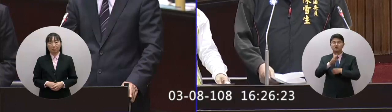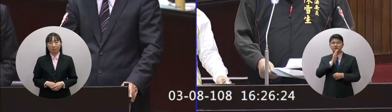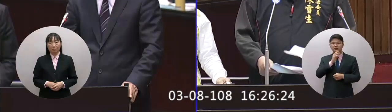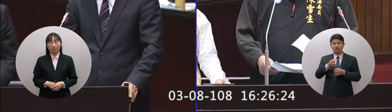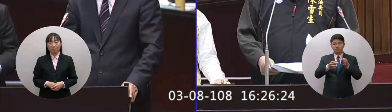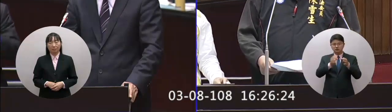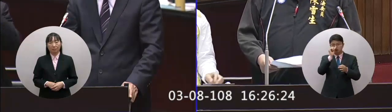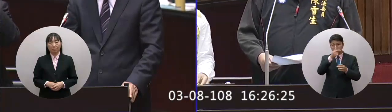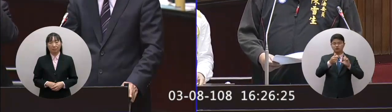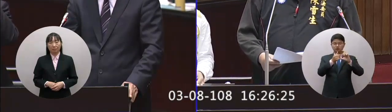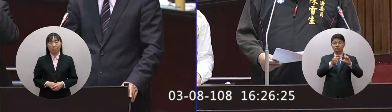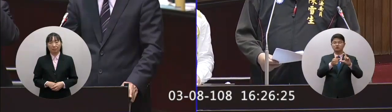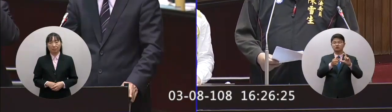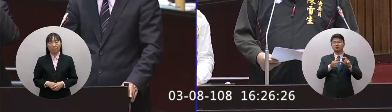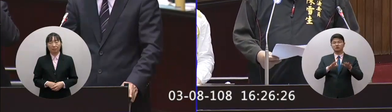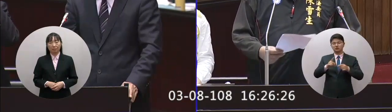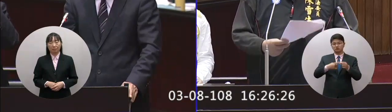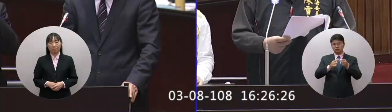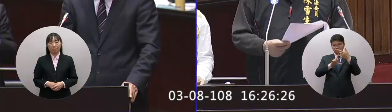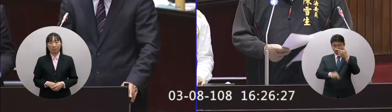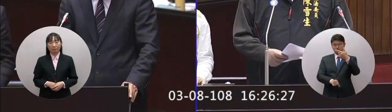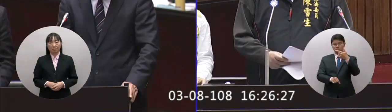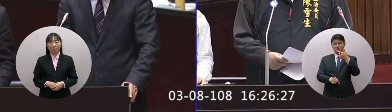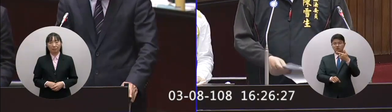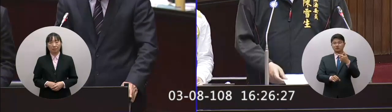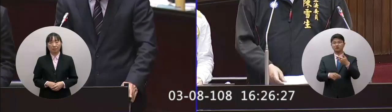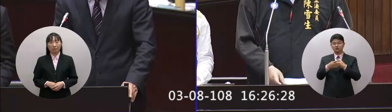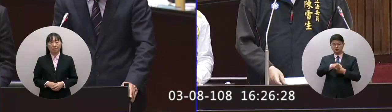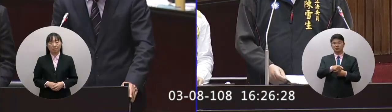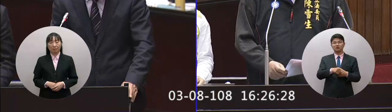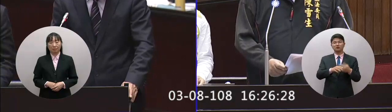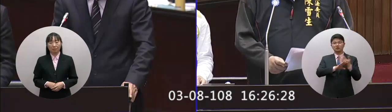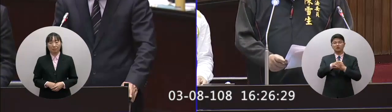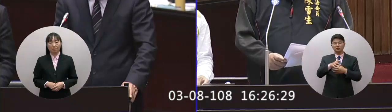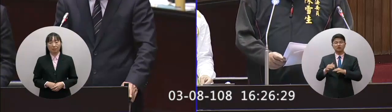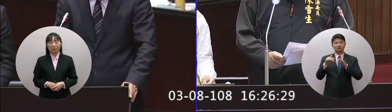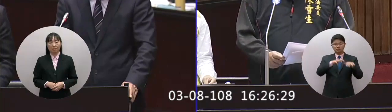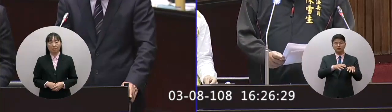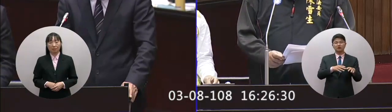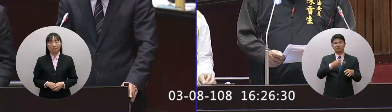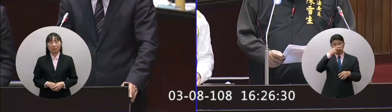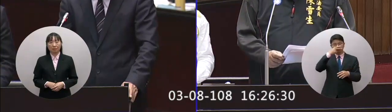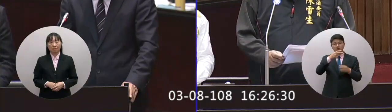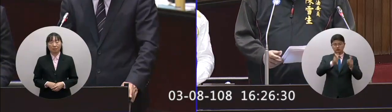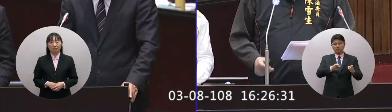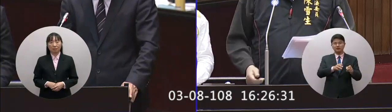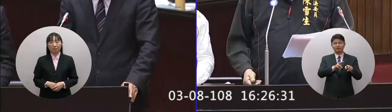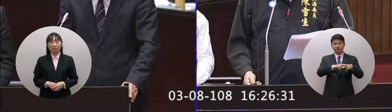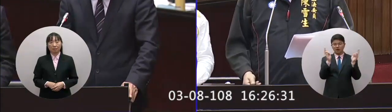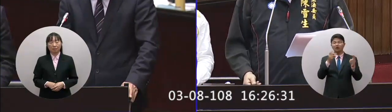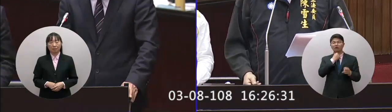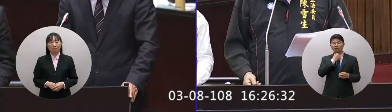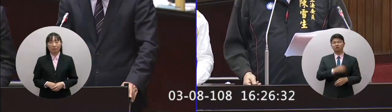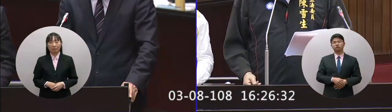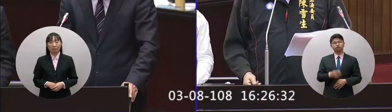特区了哈，它在今年的六月份呢、啊，浪旗港也要开港了。我们希望就是说，本局希望